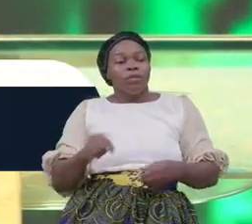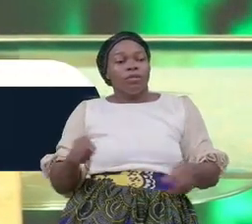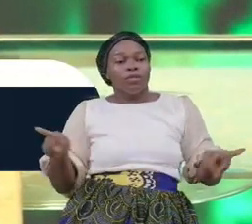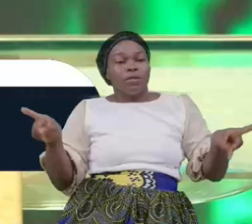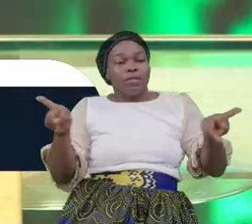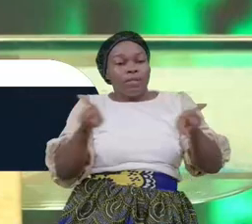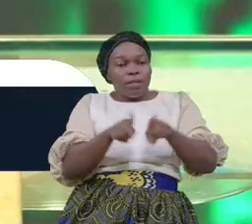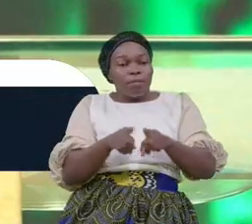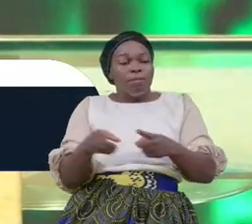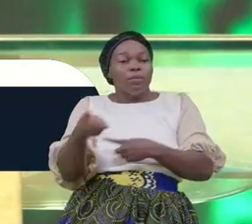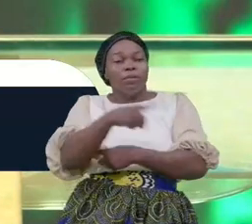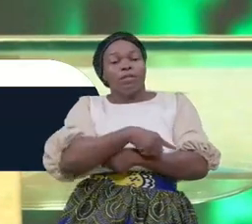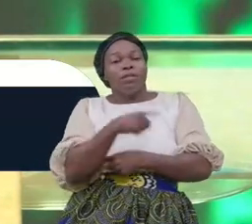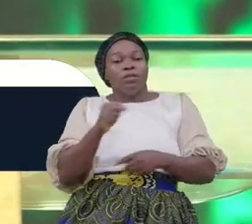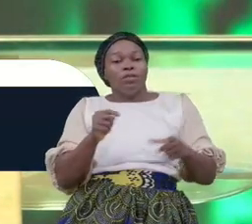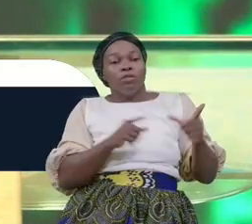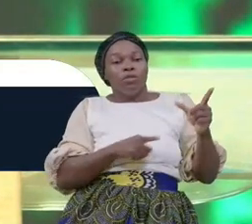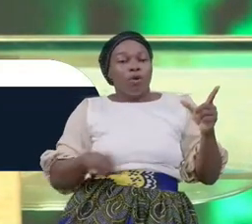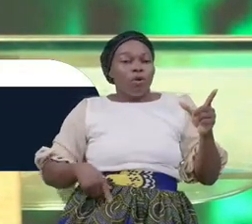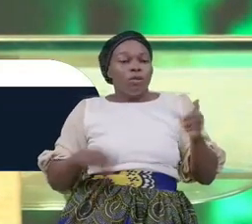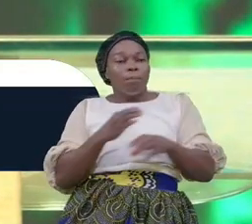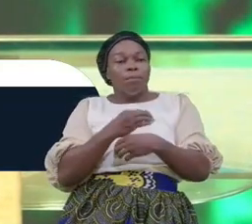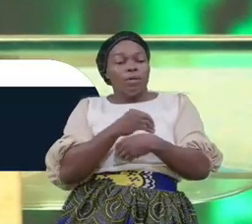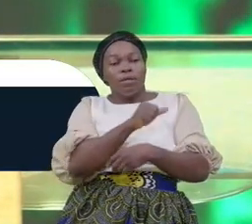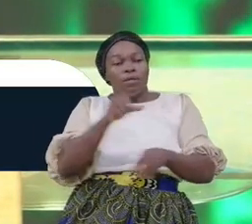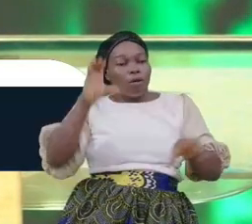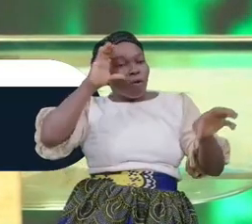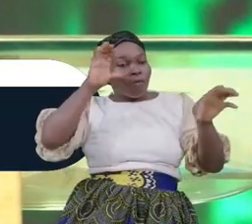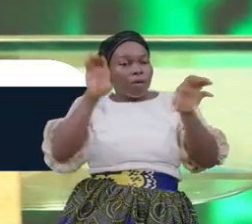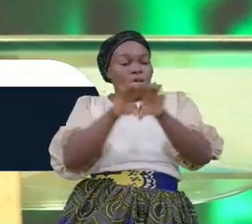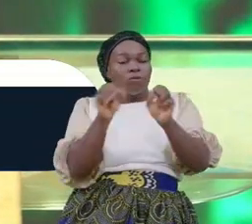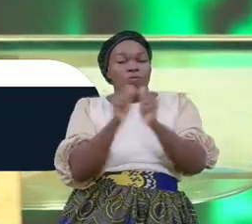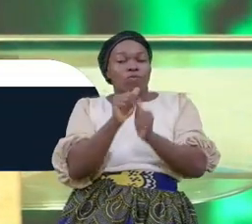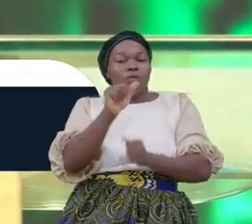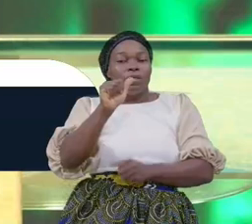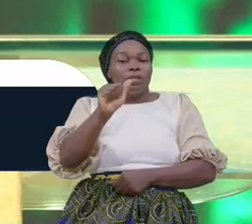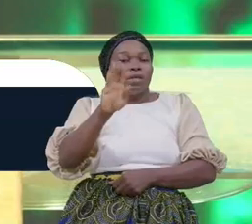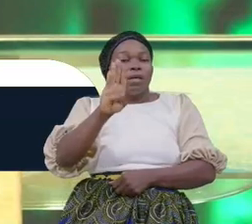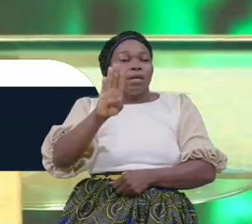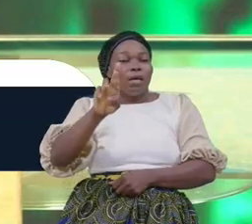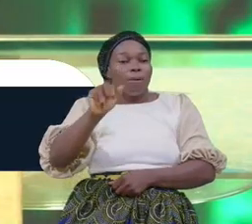ce jour-là, l'Éternel fit alliance avec Abraham et dit,